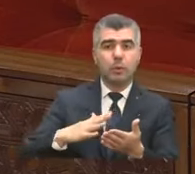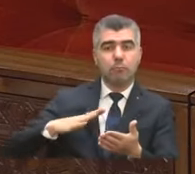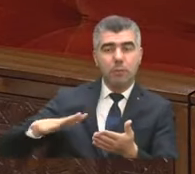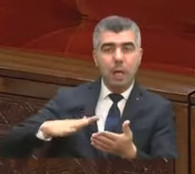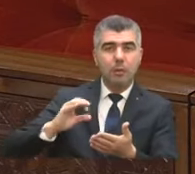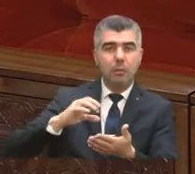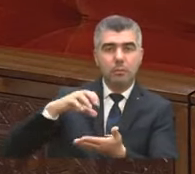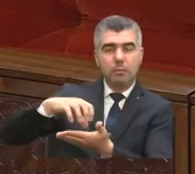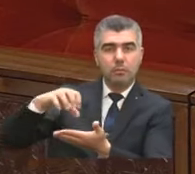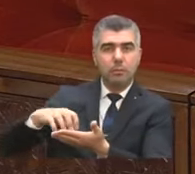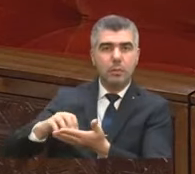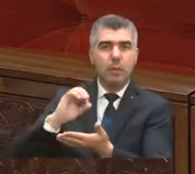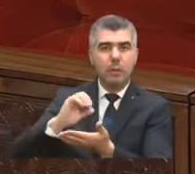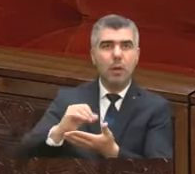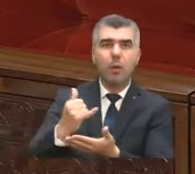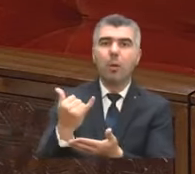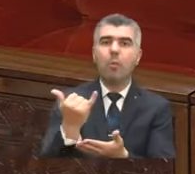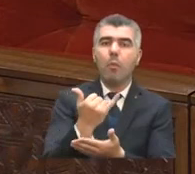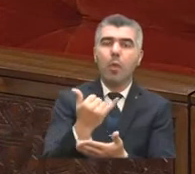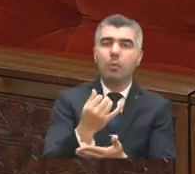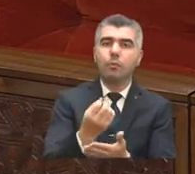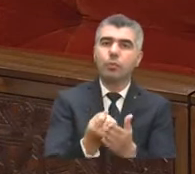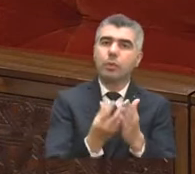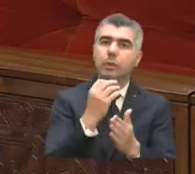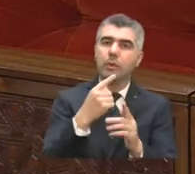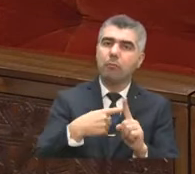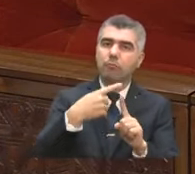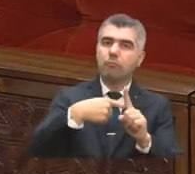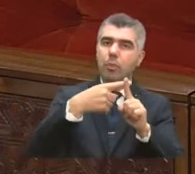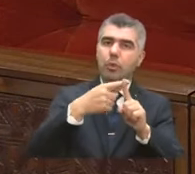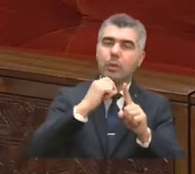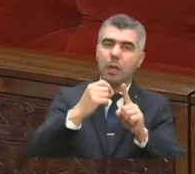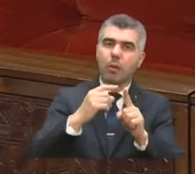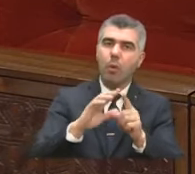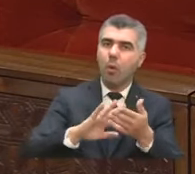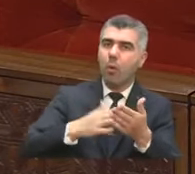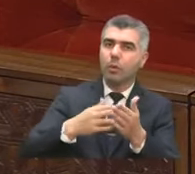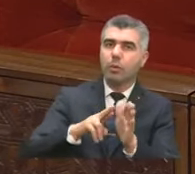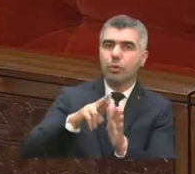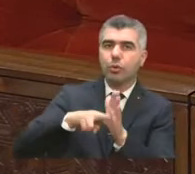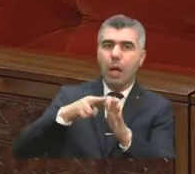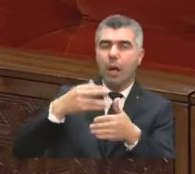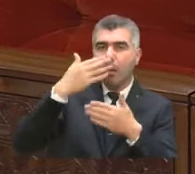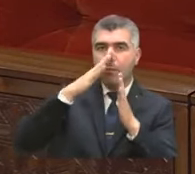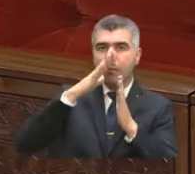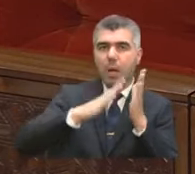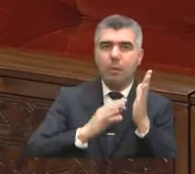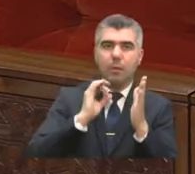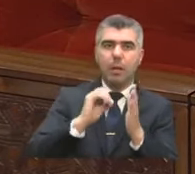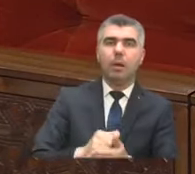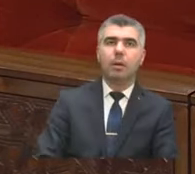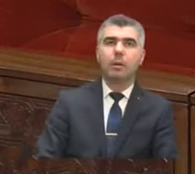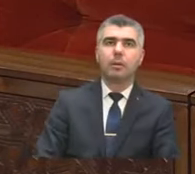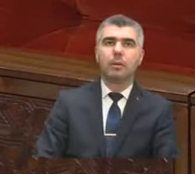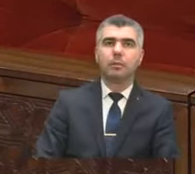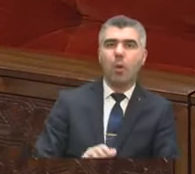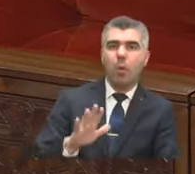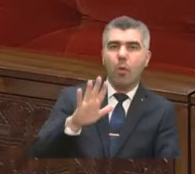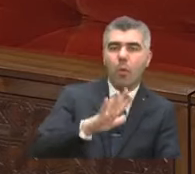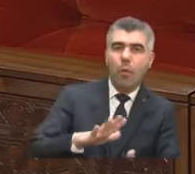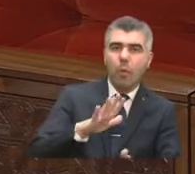من توفير خدمات النقل متطورة وعصرية تربط بين مختلف الجهات والأقاليم التي